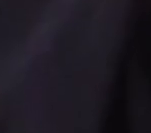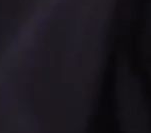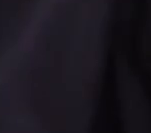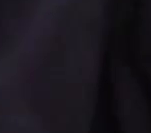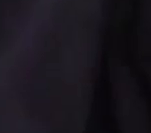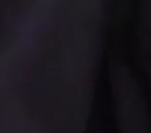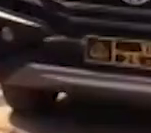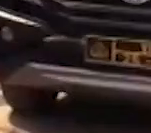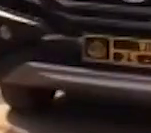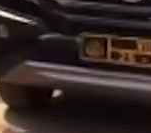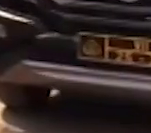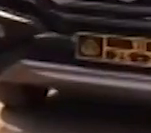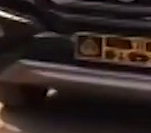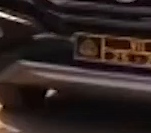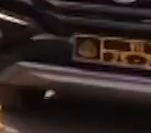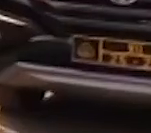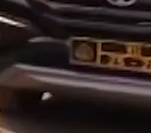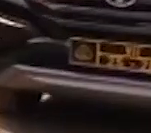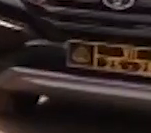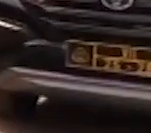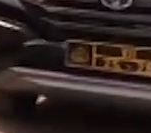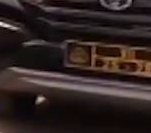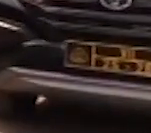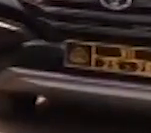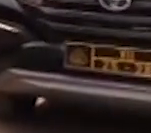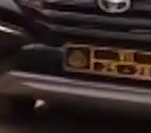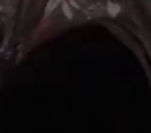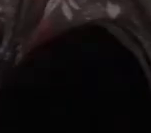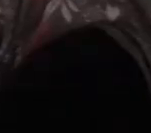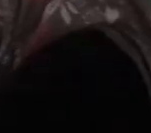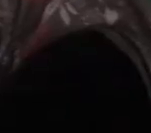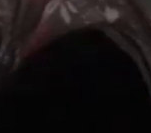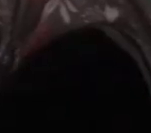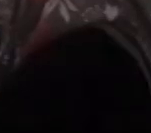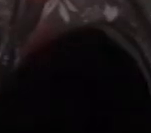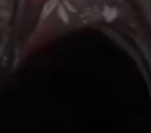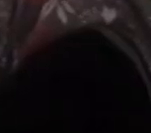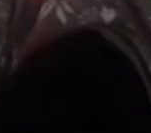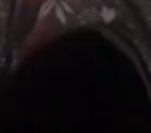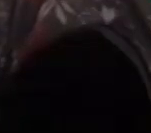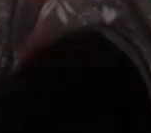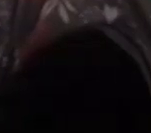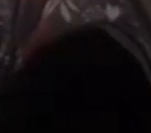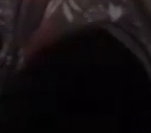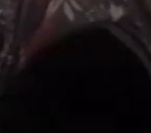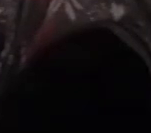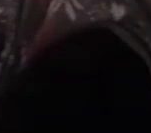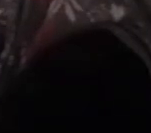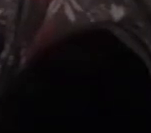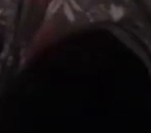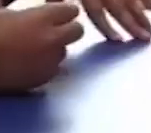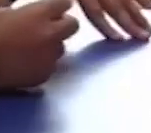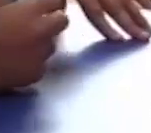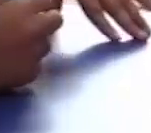melakukan jemput bola dengan menerjunkan mobil vaksinasi keliling. Sasarannya adalah lokasi pemukiman padat penduduk yang